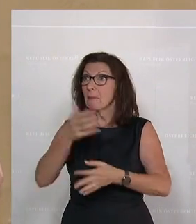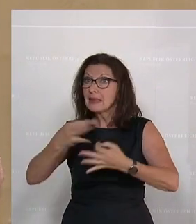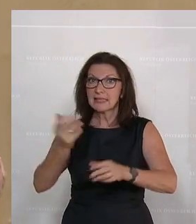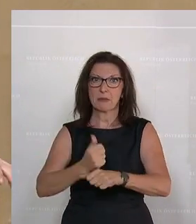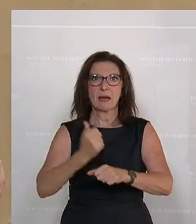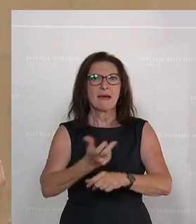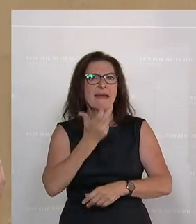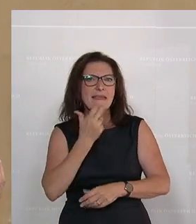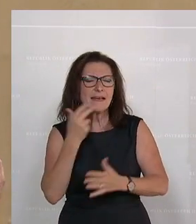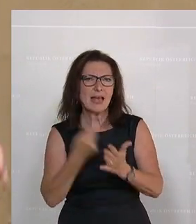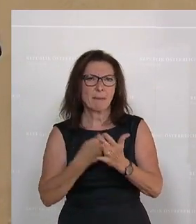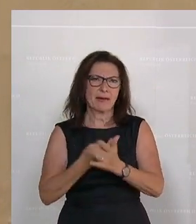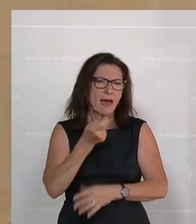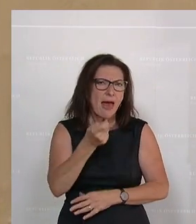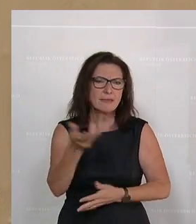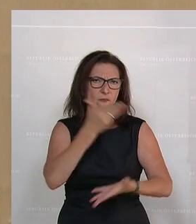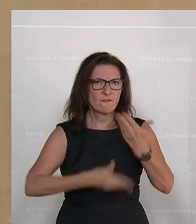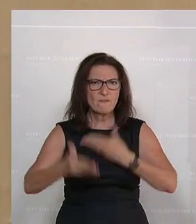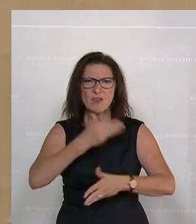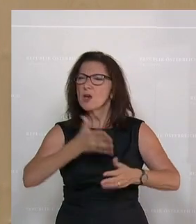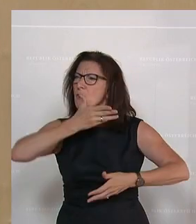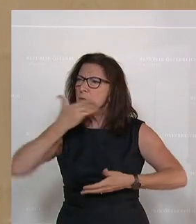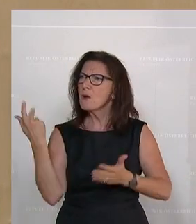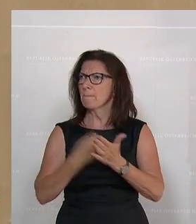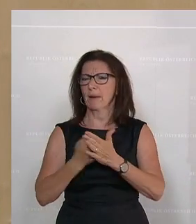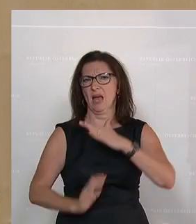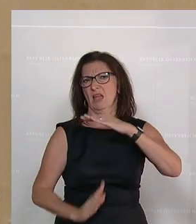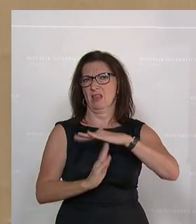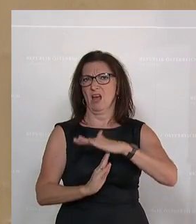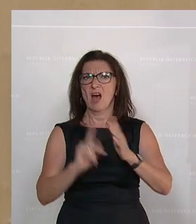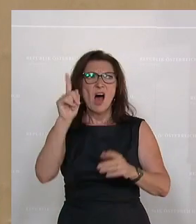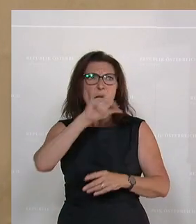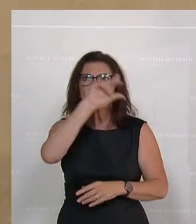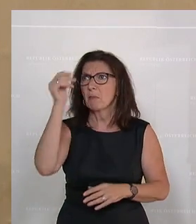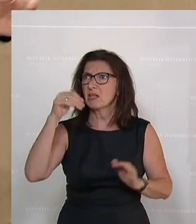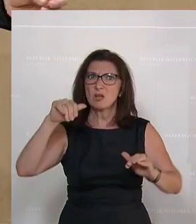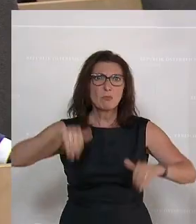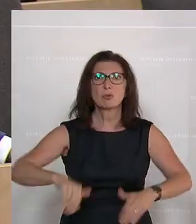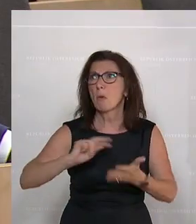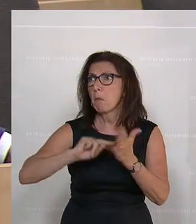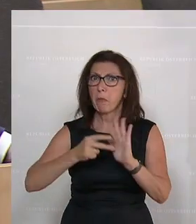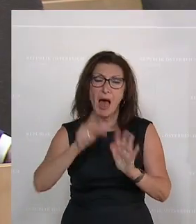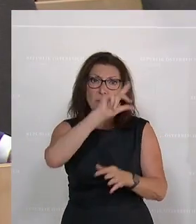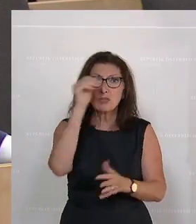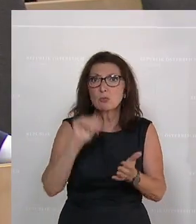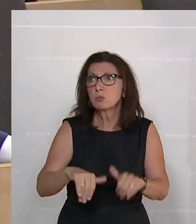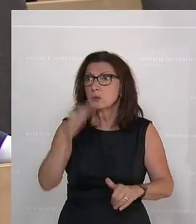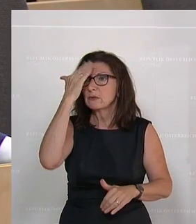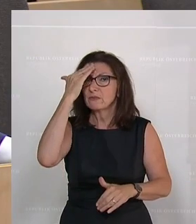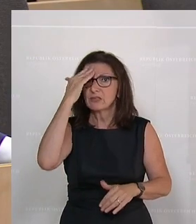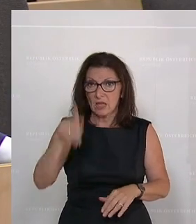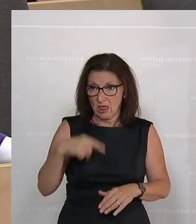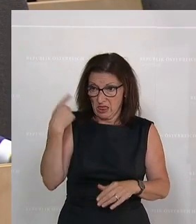für das heizen und für die wirtschaft dabei brauchen die menschen doch eine planungssicherheit die müssen doch bitte wissen was sie die energie im